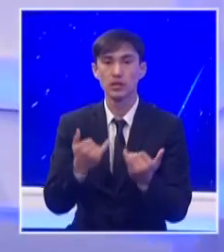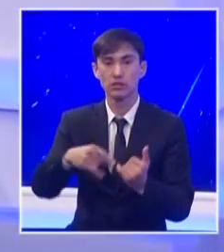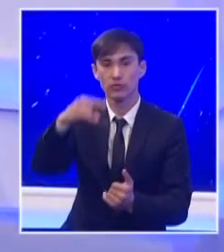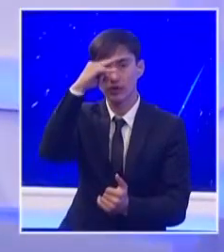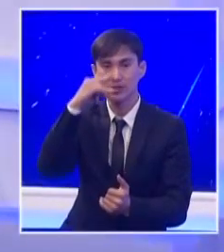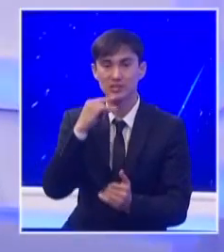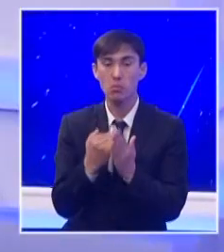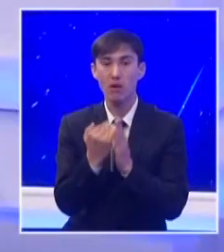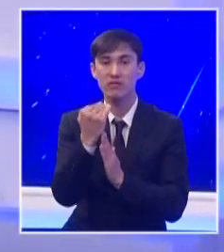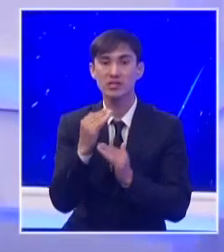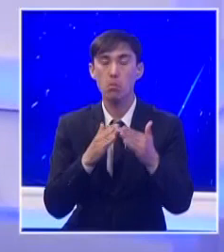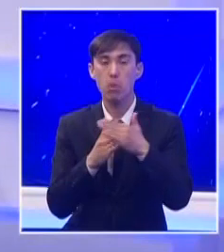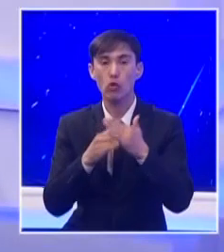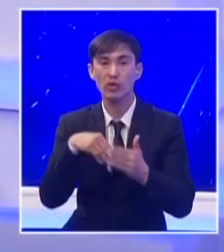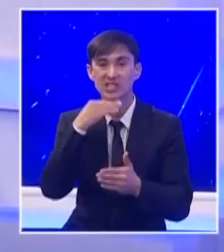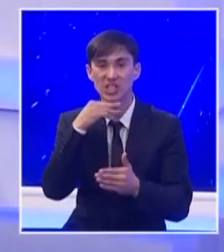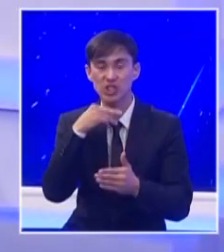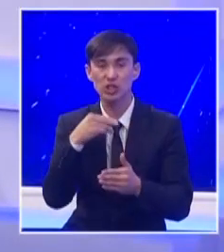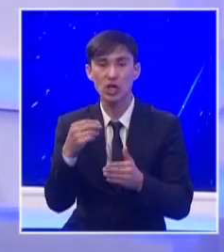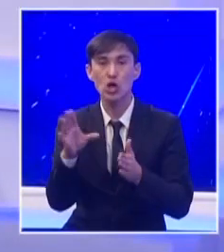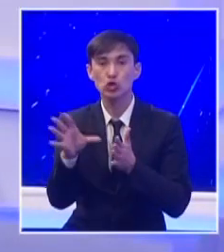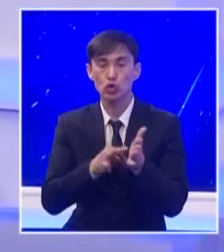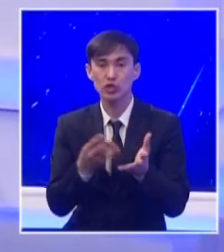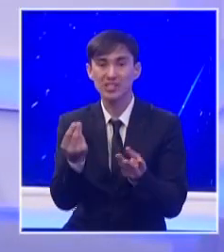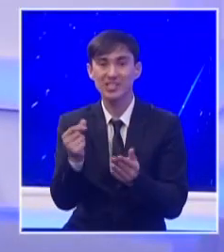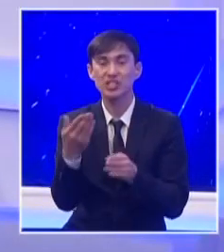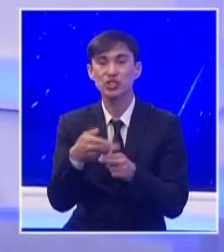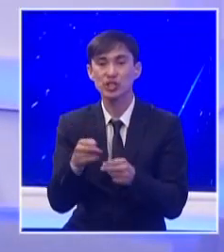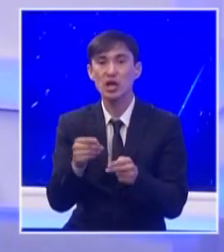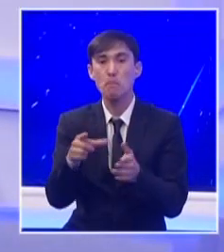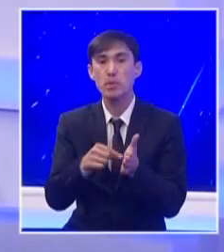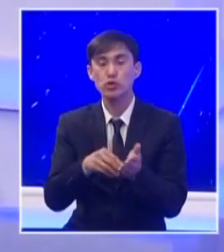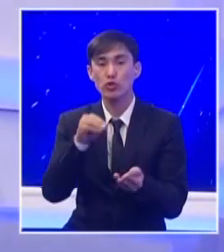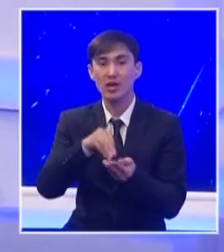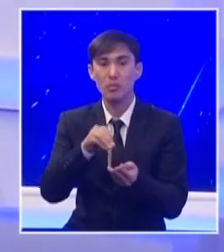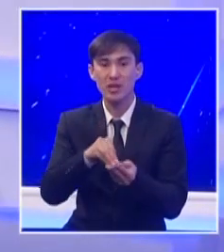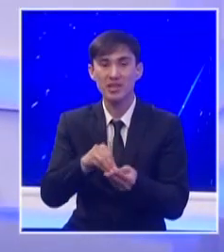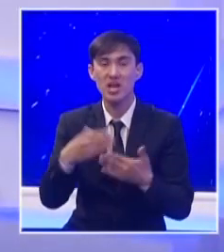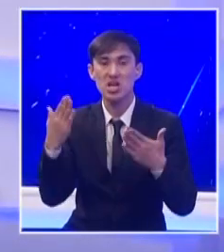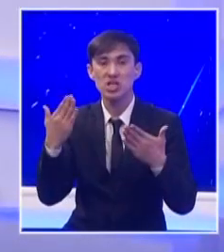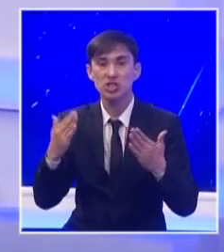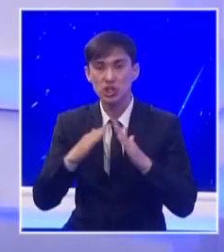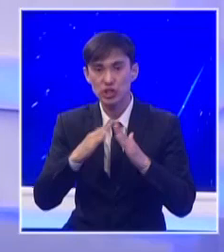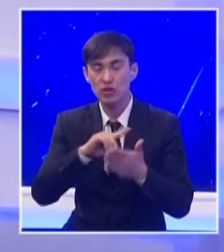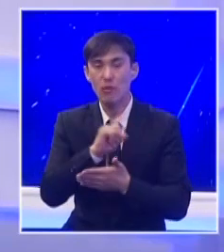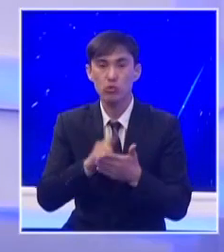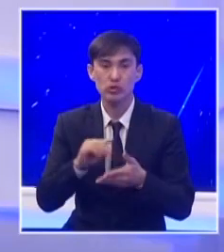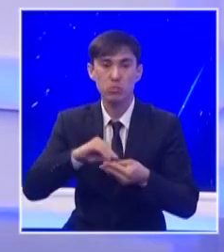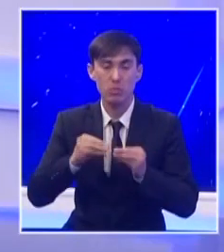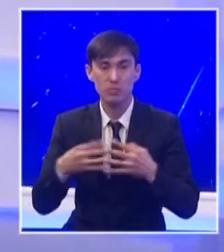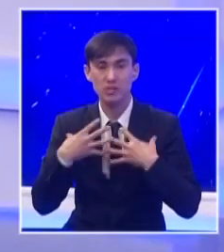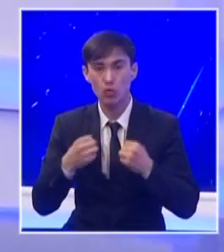Сегодня в Казахстане повысили пороги достаточности для срочного снятия части пенсионных накоплений на жилищные вопросы и проблемы со